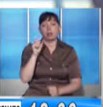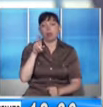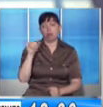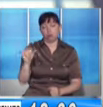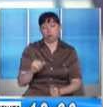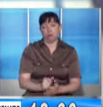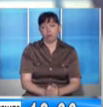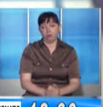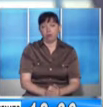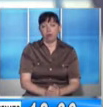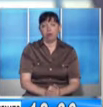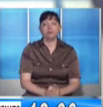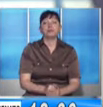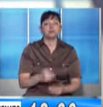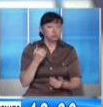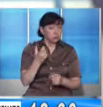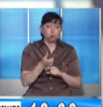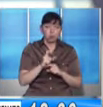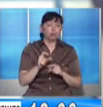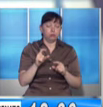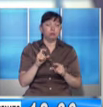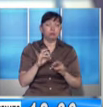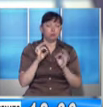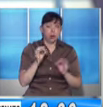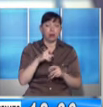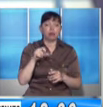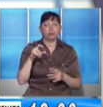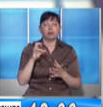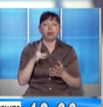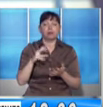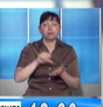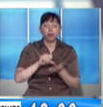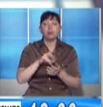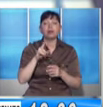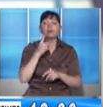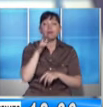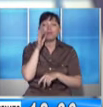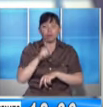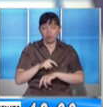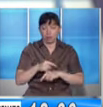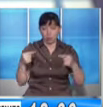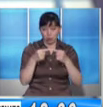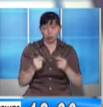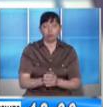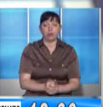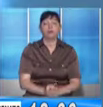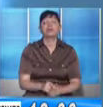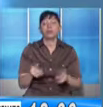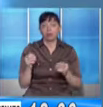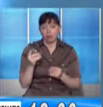mulțumesc. V-ați încadrat foarte bine în timp. Mulțumesc foarte mult. Domnule Terguță, aceeași întrebare.